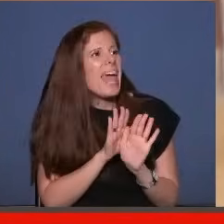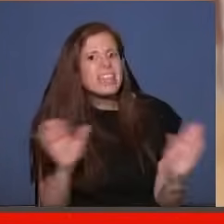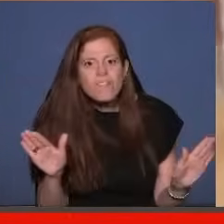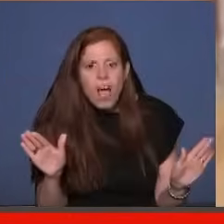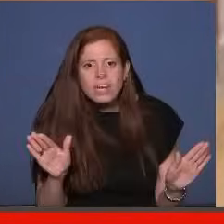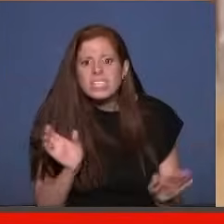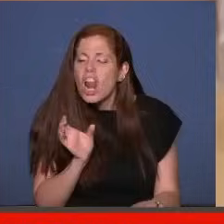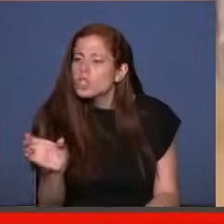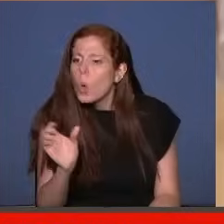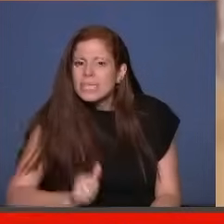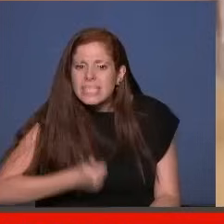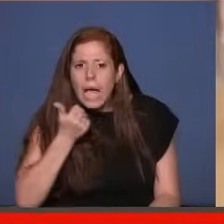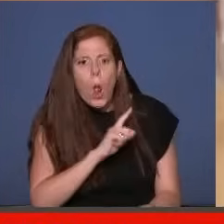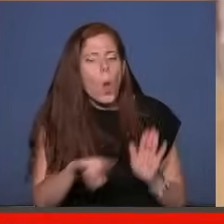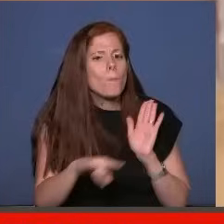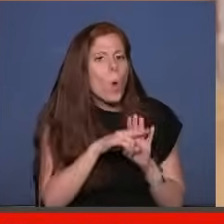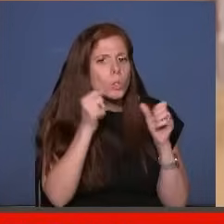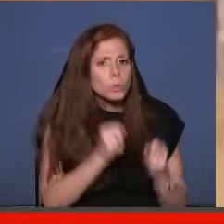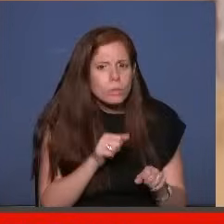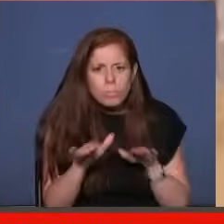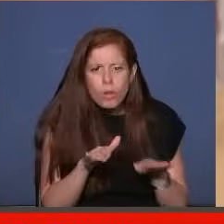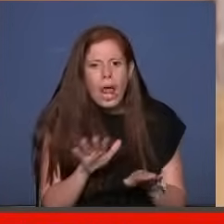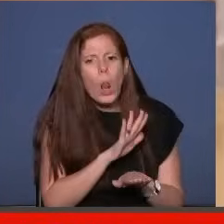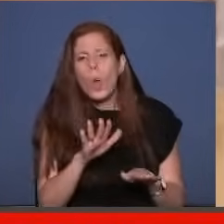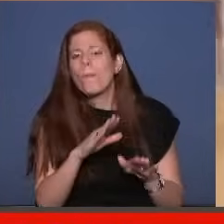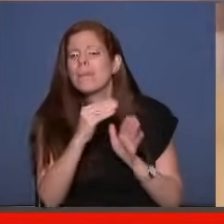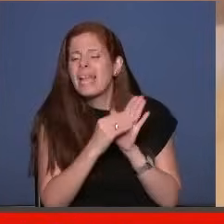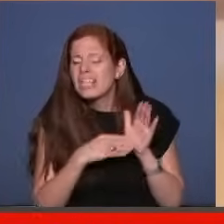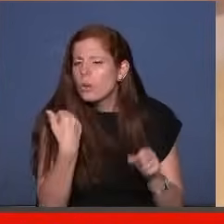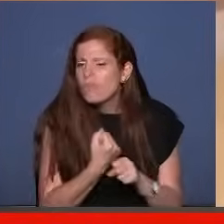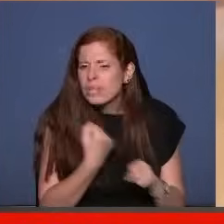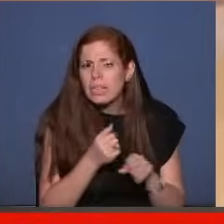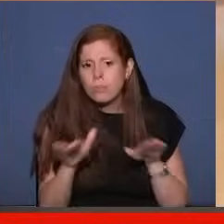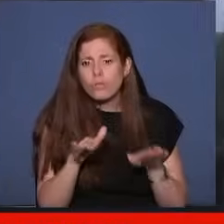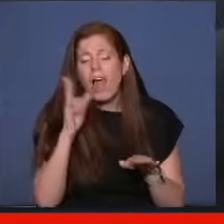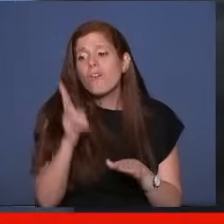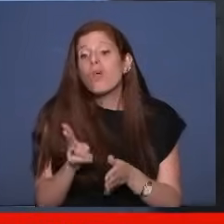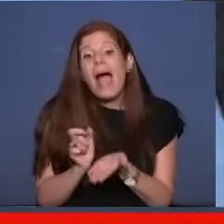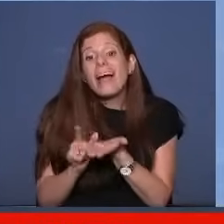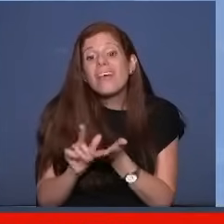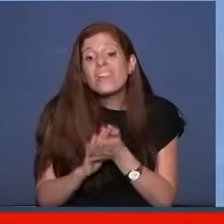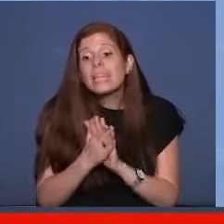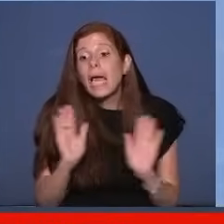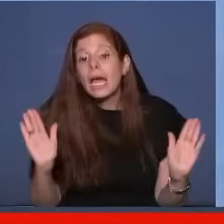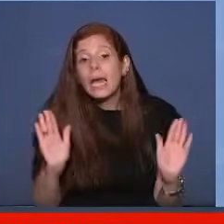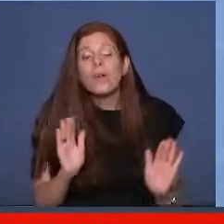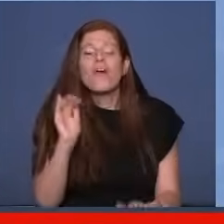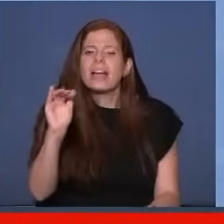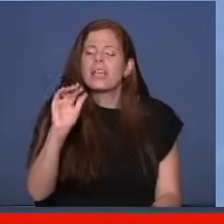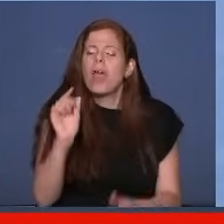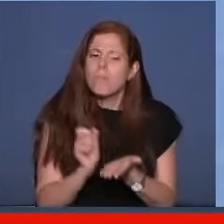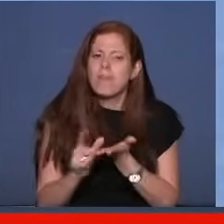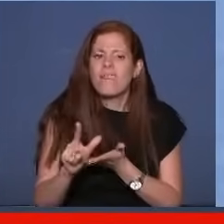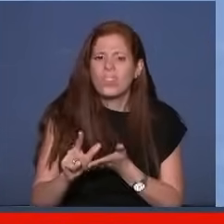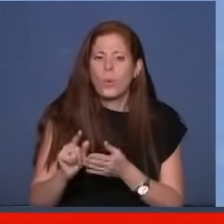שר, לא בחוק יסוד הממשלה, לא בתקנון עבודת הממשלה. אפשר רק לפטר שר. והקריאה לפיטורי אליהו הגיעה